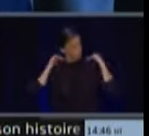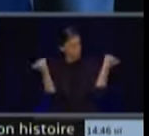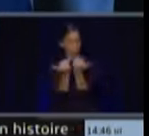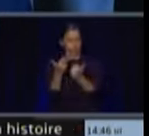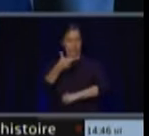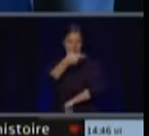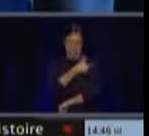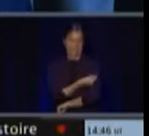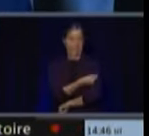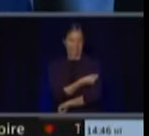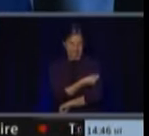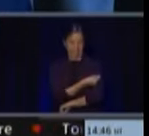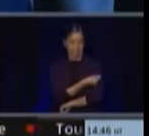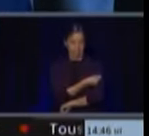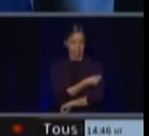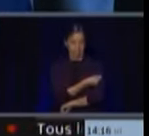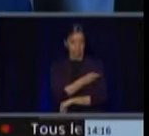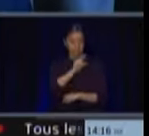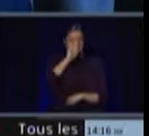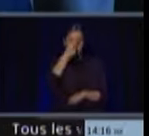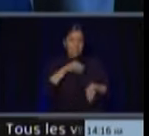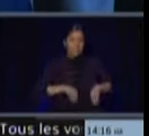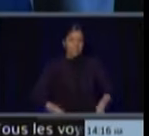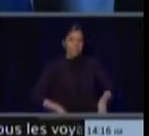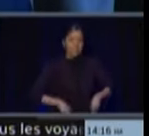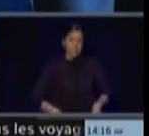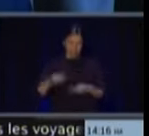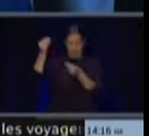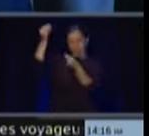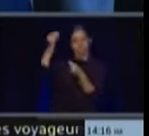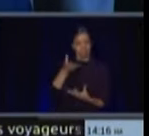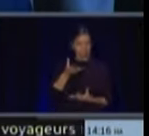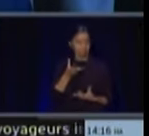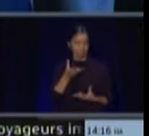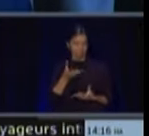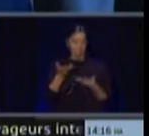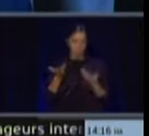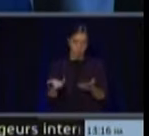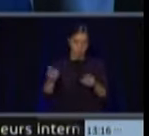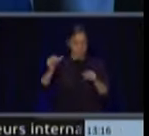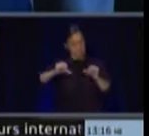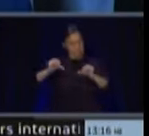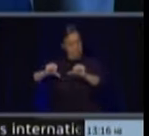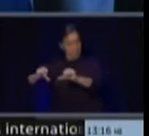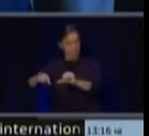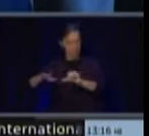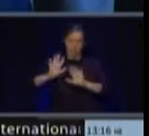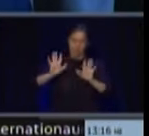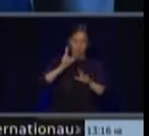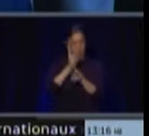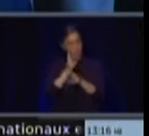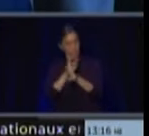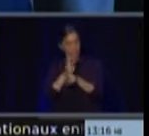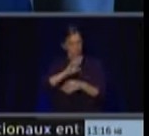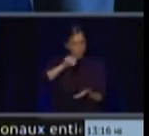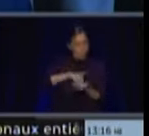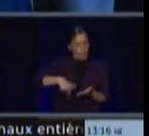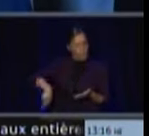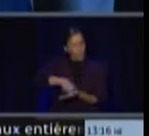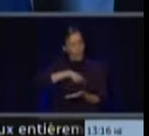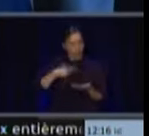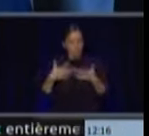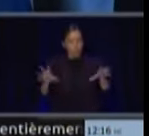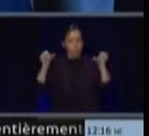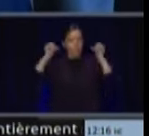Notre réseau de santé, comme le premier ministre vient de le dire, est sous une pression qui est déjà très grande, particulièrement dans la région de Montréal, et cette